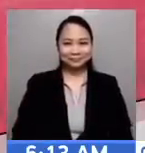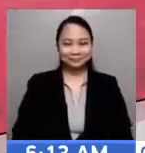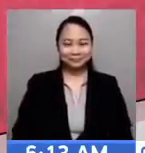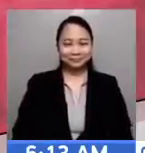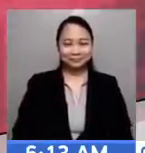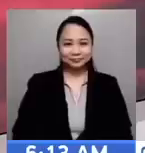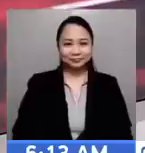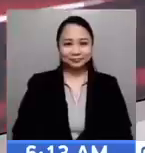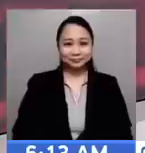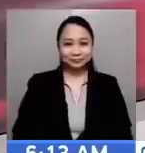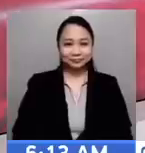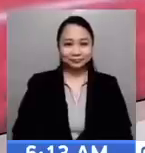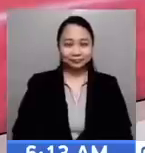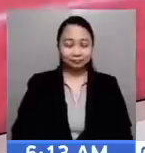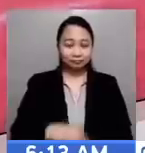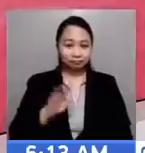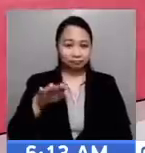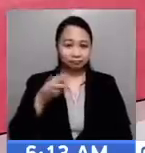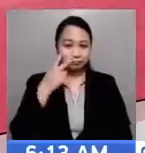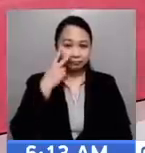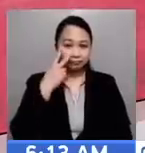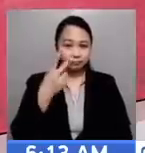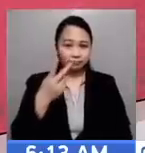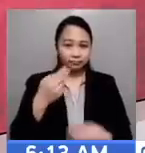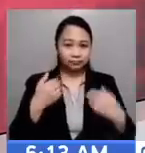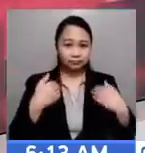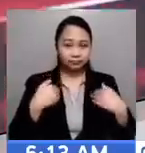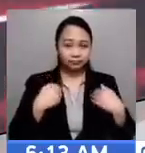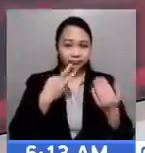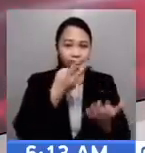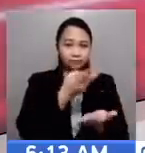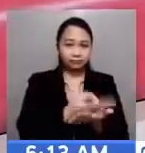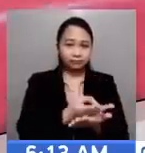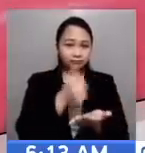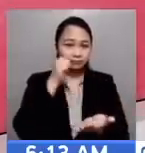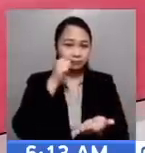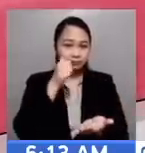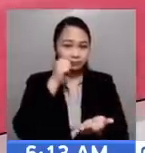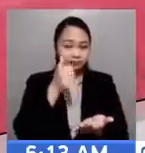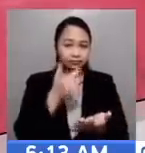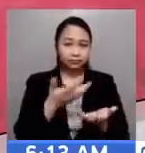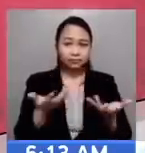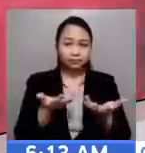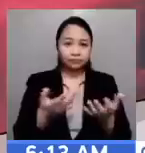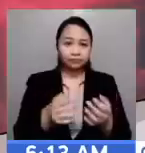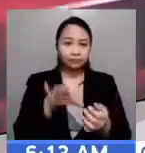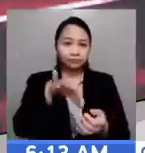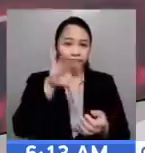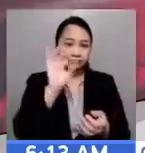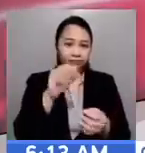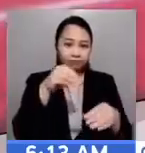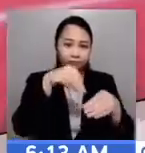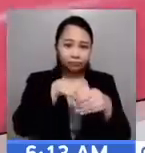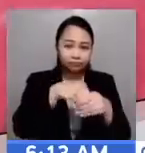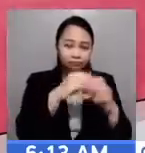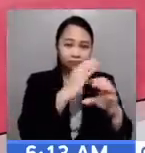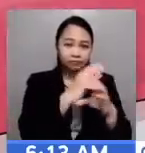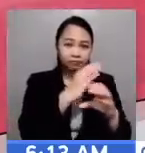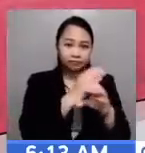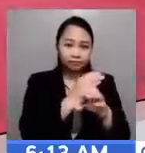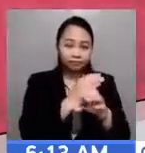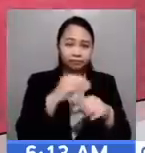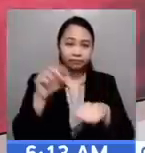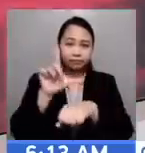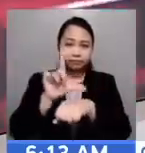Nakahandusay habang duguan at may tama ng bala sa ulo ang isang babae nang matagpuan sa isang kotse sa Las Piñas. Humarap sa pulisyang may-ari ng kotse